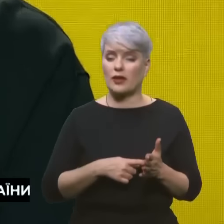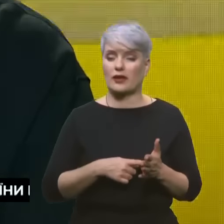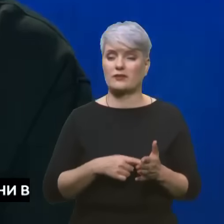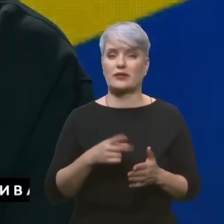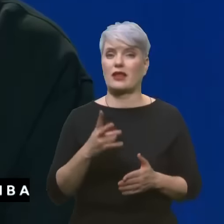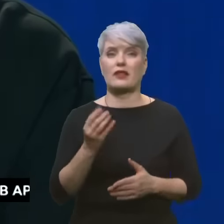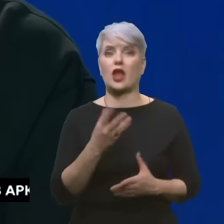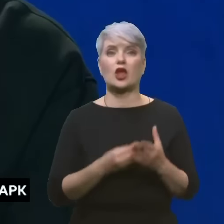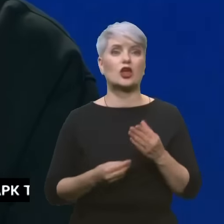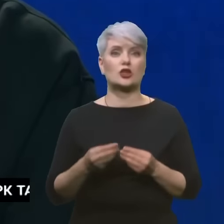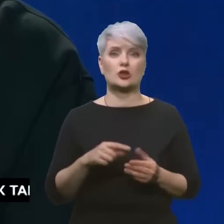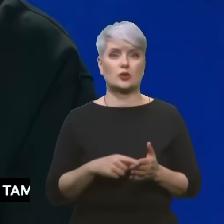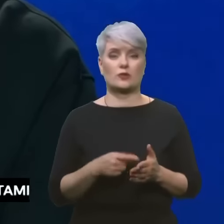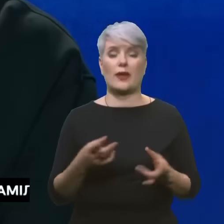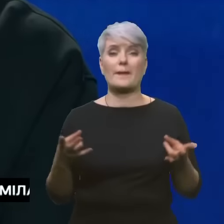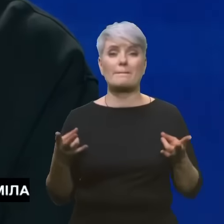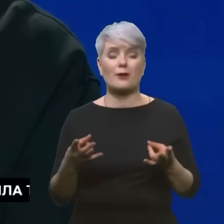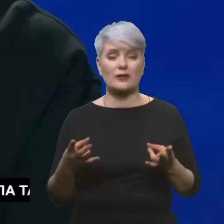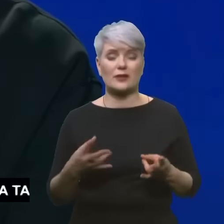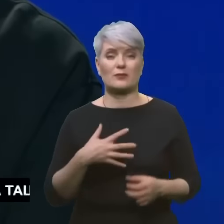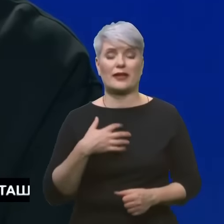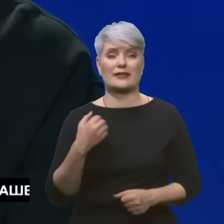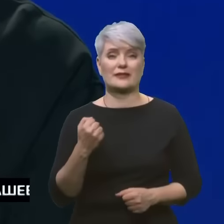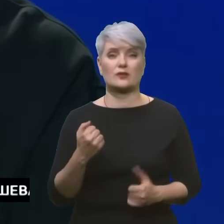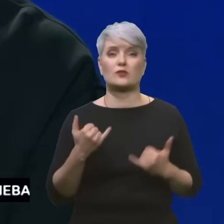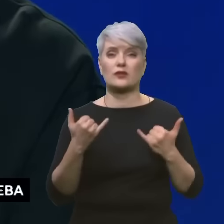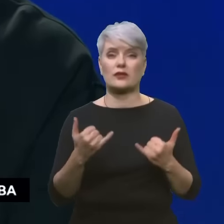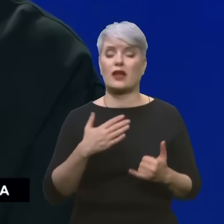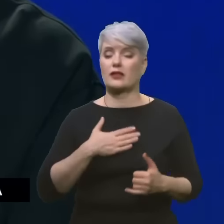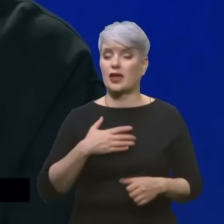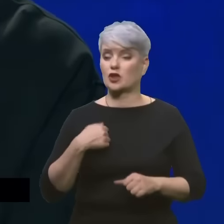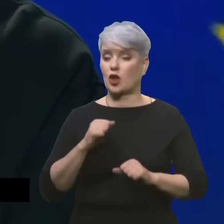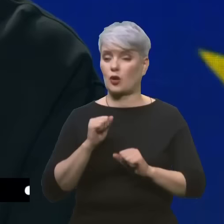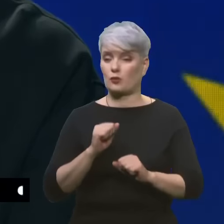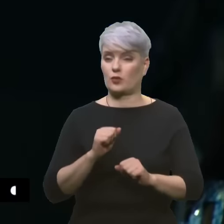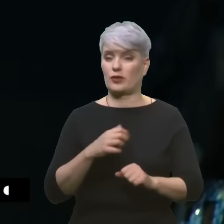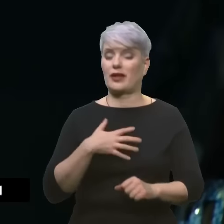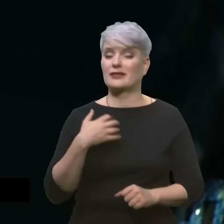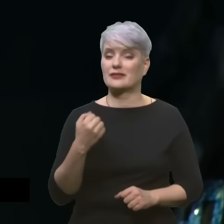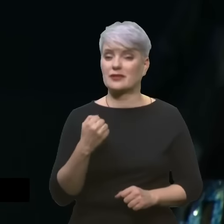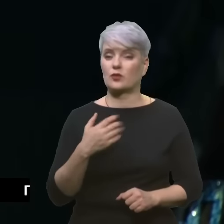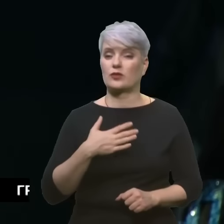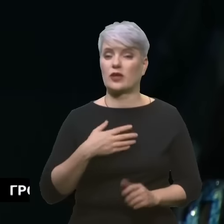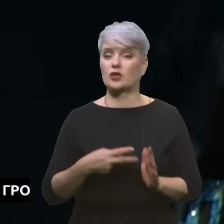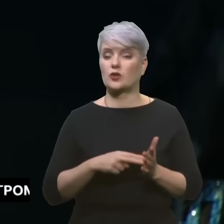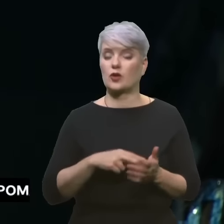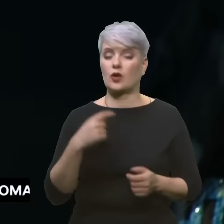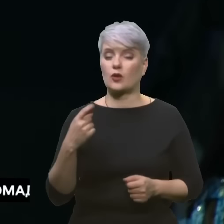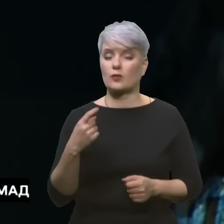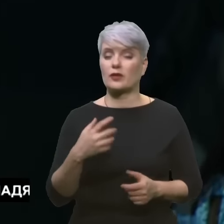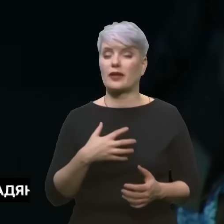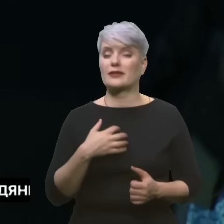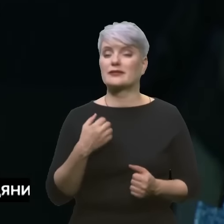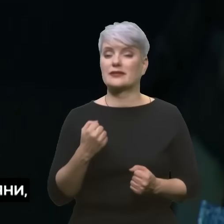не штучна, що вона потрібна стійкості для нашої оборони. Стійкості нашої економіки,